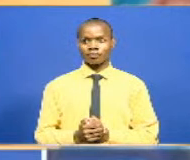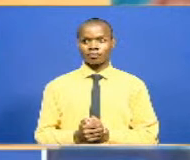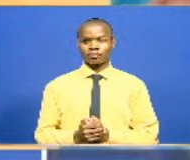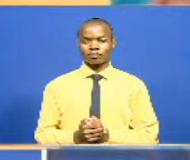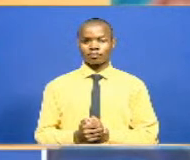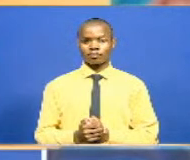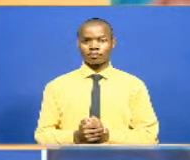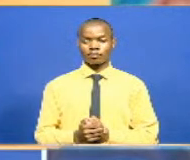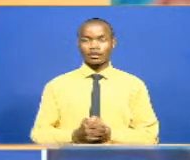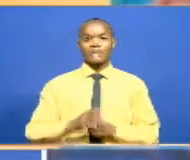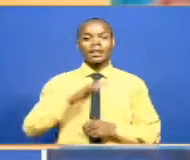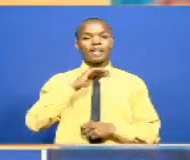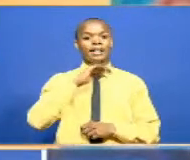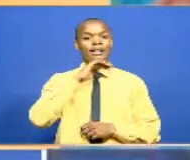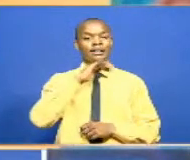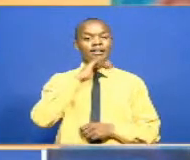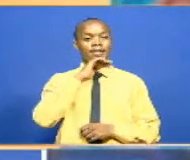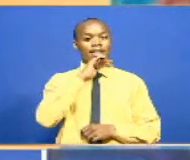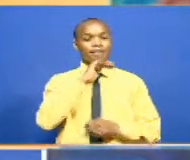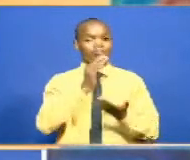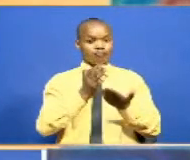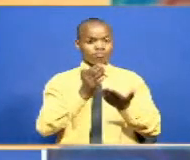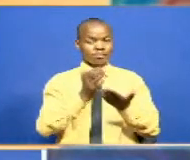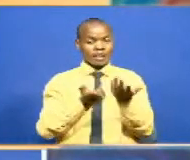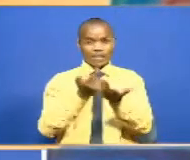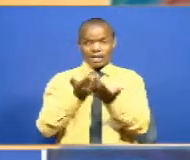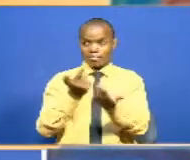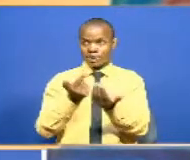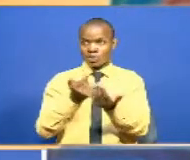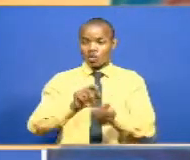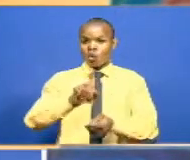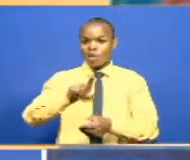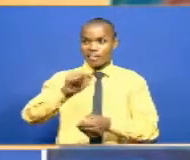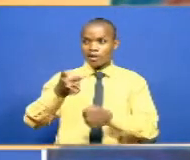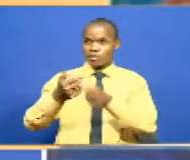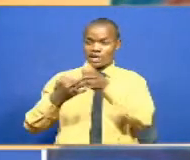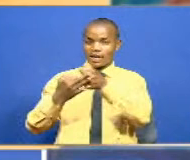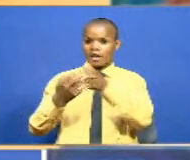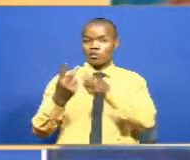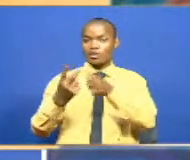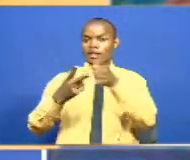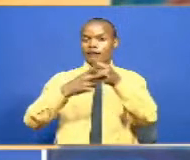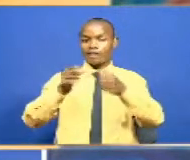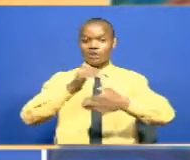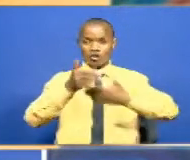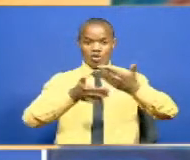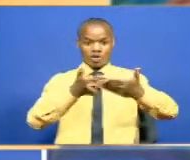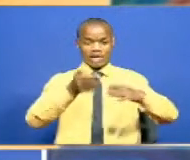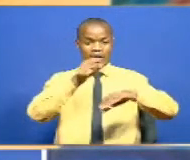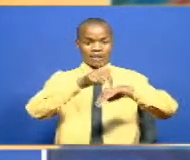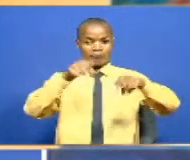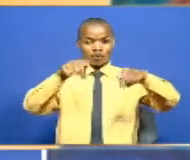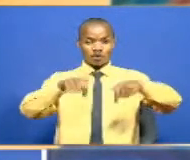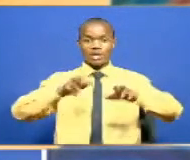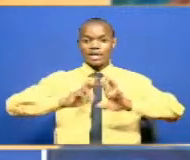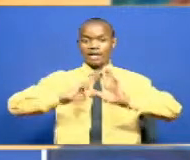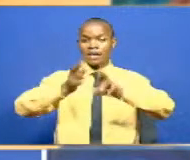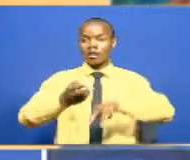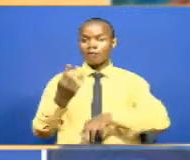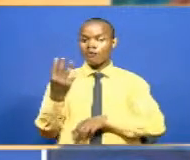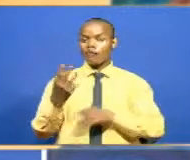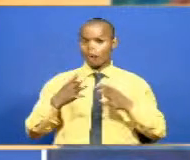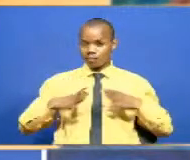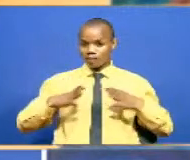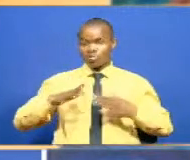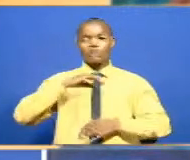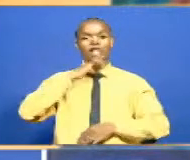Idadi ya vifo kutokana na ugonjwa wa COVID-19 imeongezeka hadi 1827 baada ya wagonjwa 4 zaidi kufariki katika muda wa